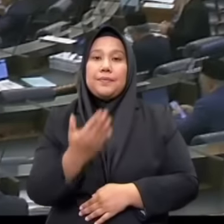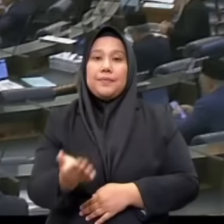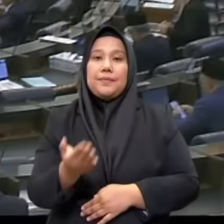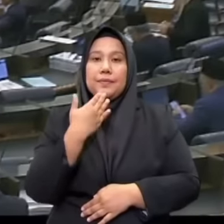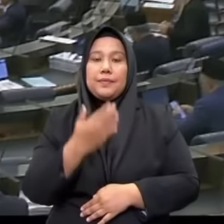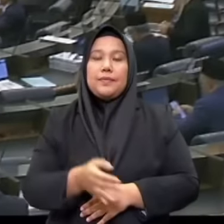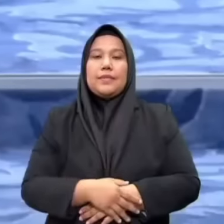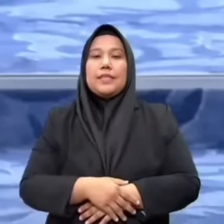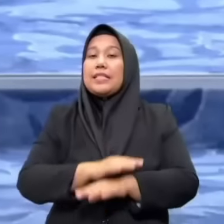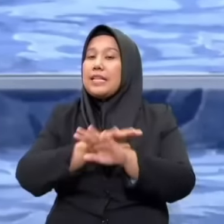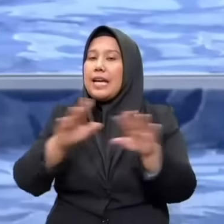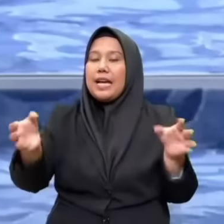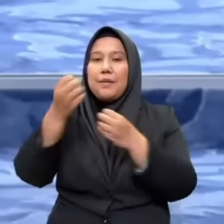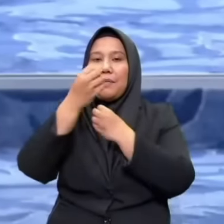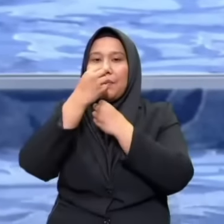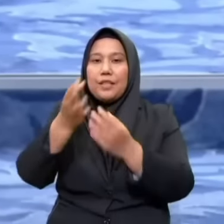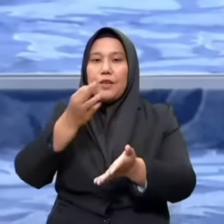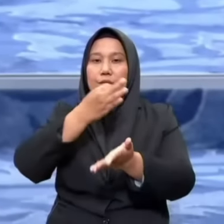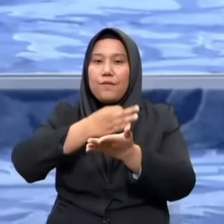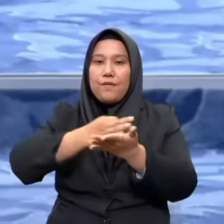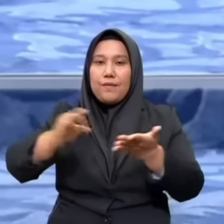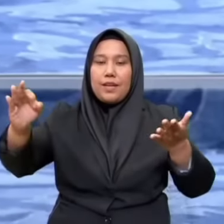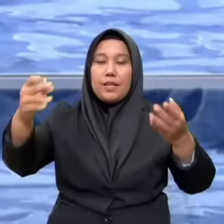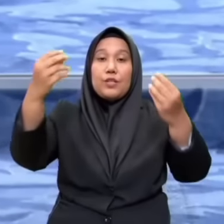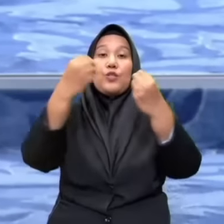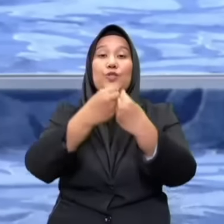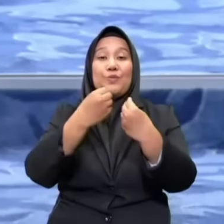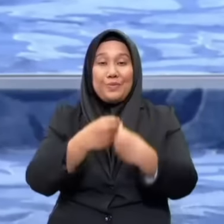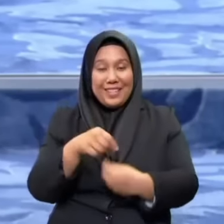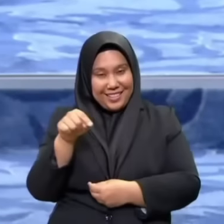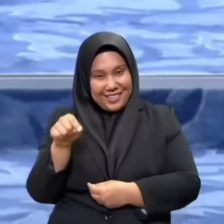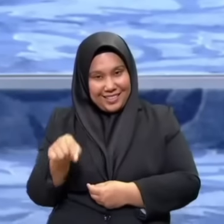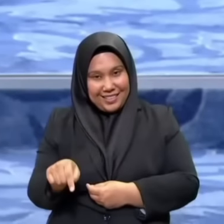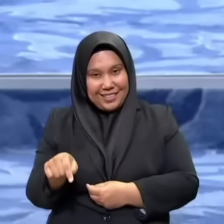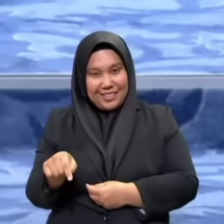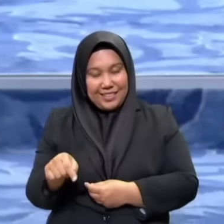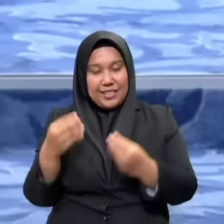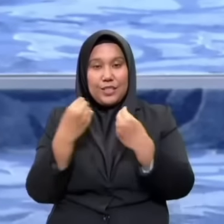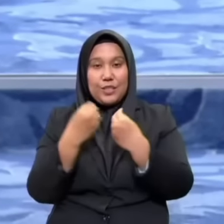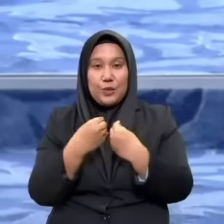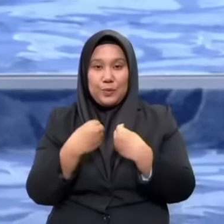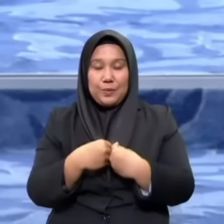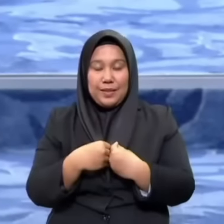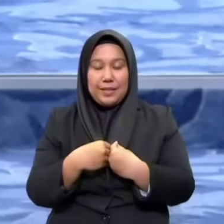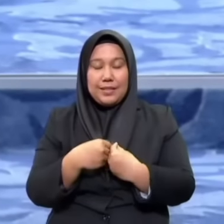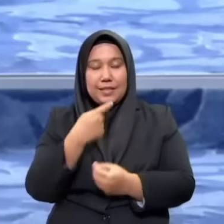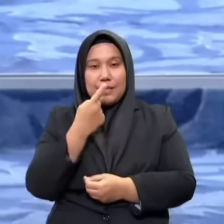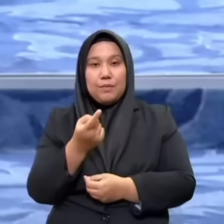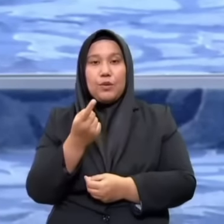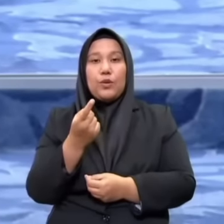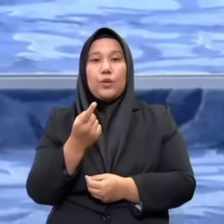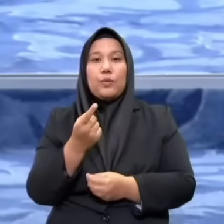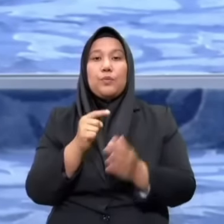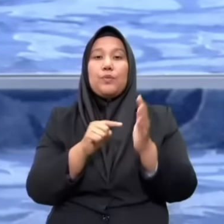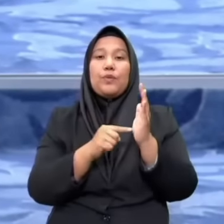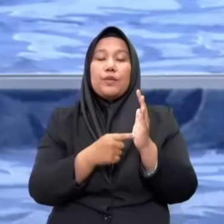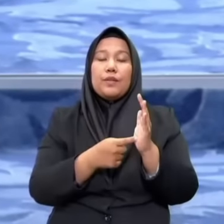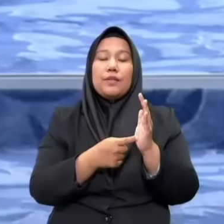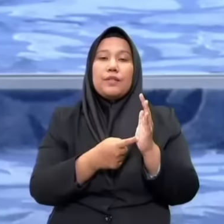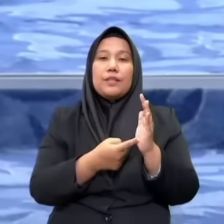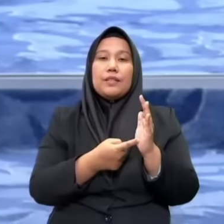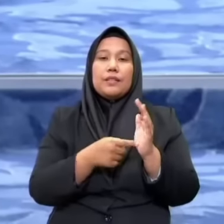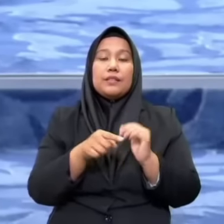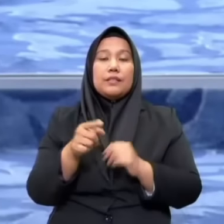Janganlah kata gagal. Jumlah ini atau panjang. Jumlah yang saya sebut mula tadi itu jumlah masa